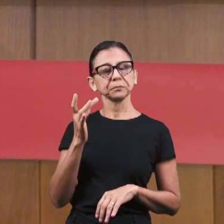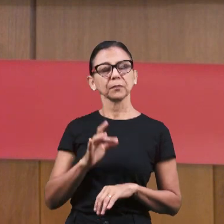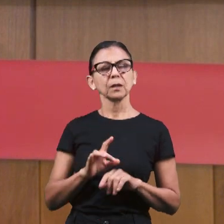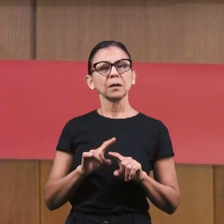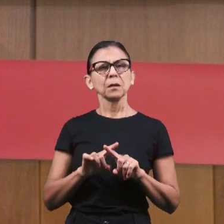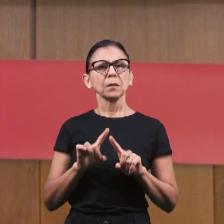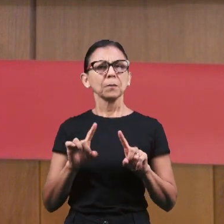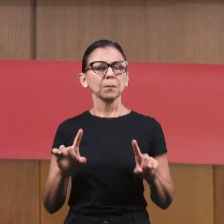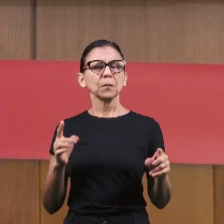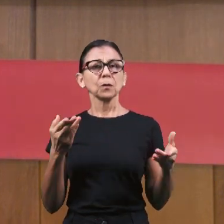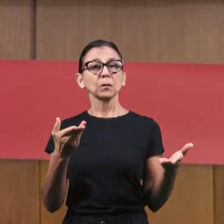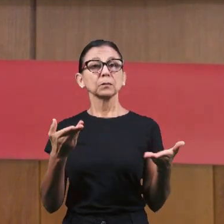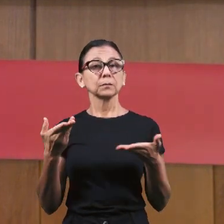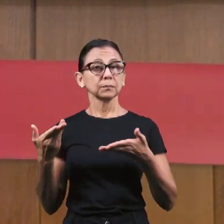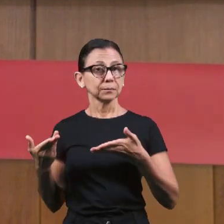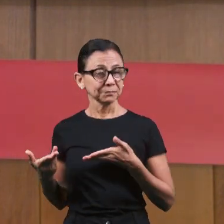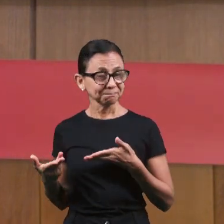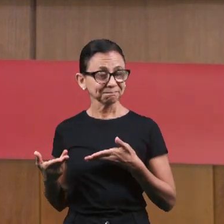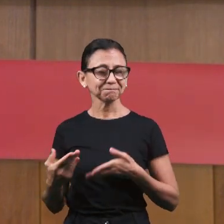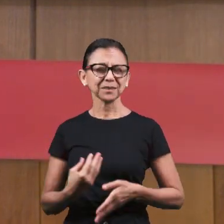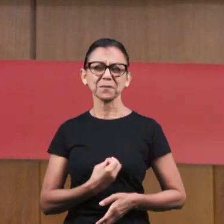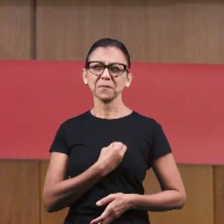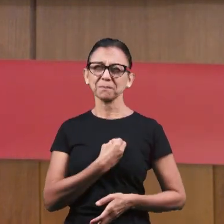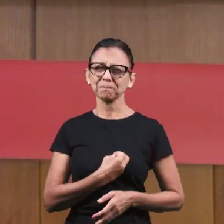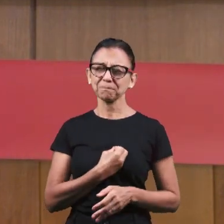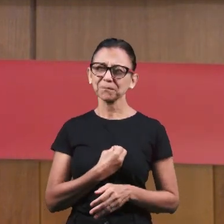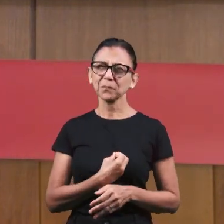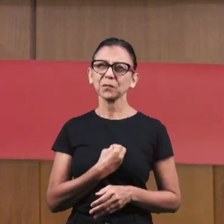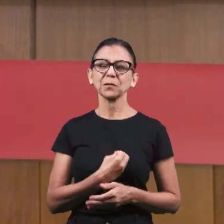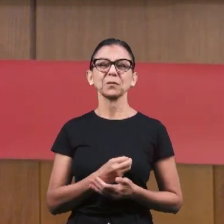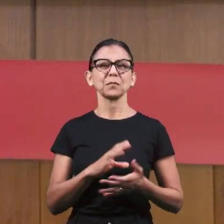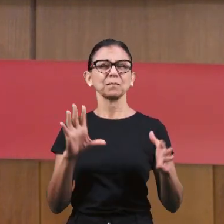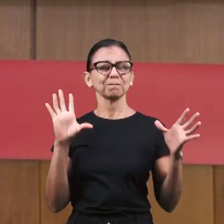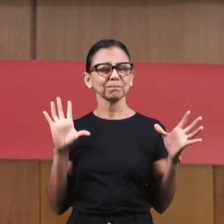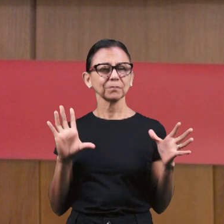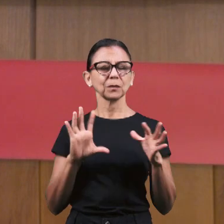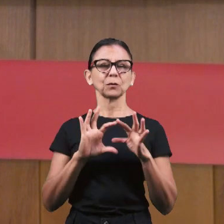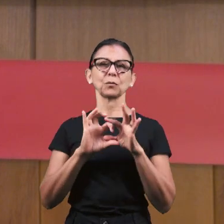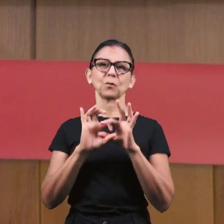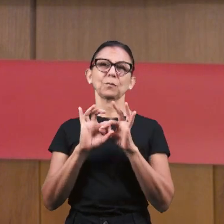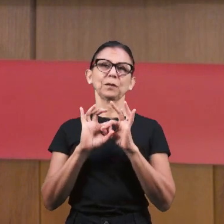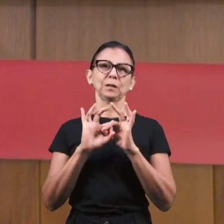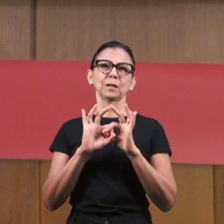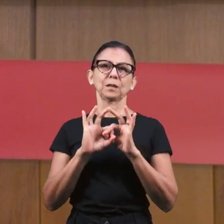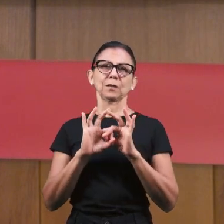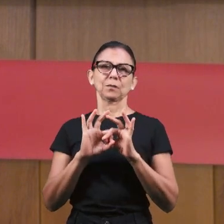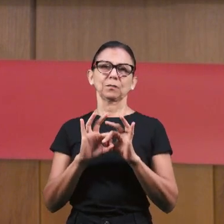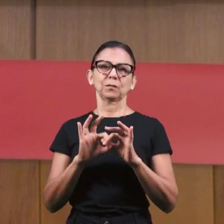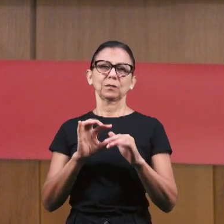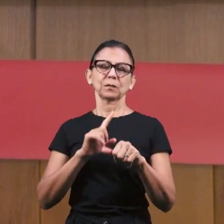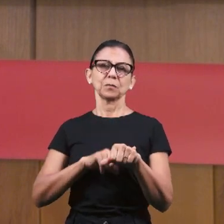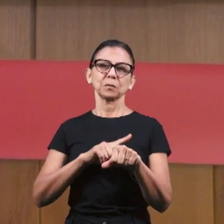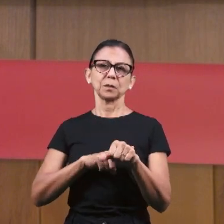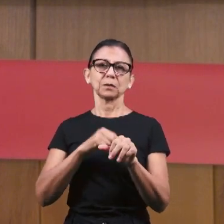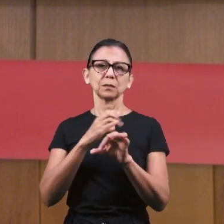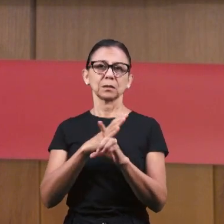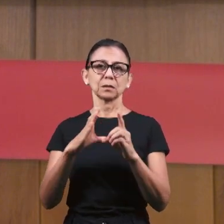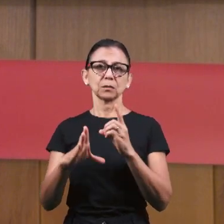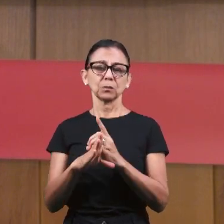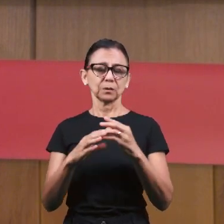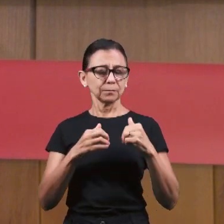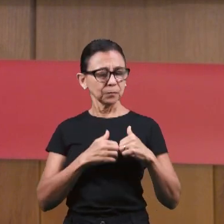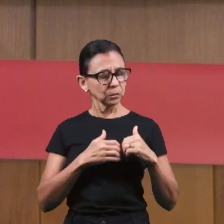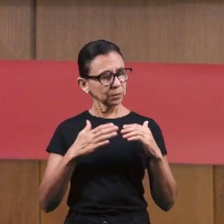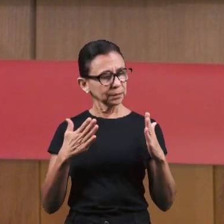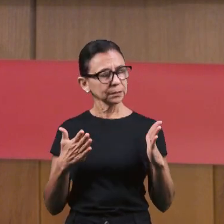Je veux vous inviter à vivre, plus que voir une vidéo, à vivre un culte, à ouvrir votre cœur pour louer le